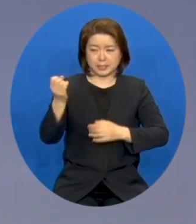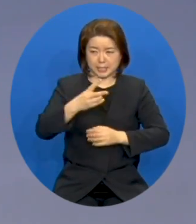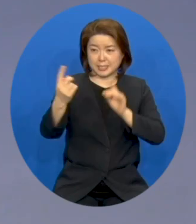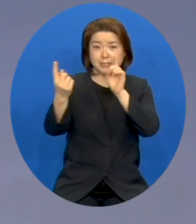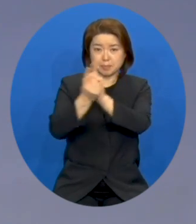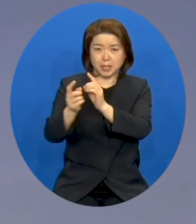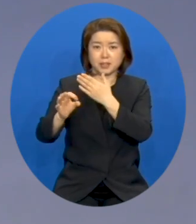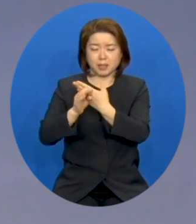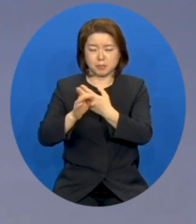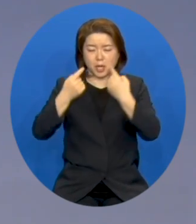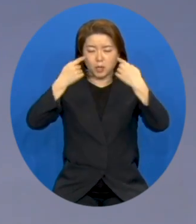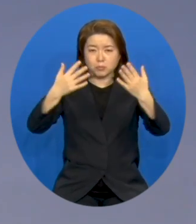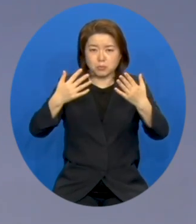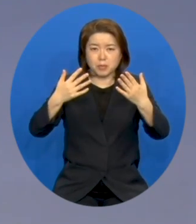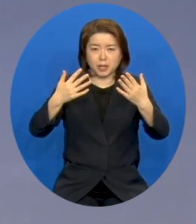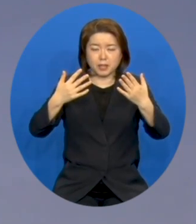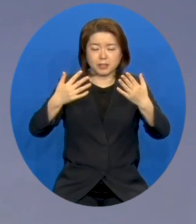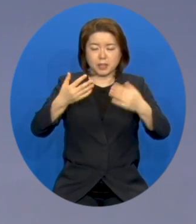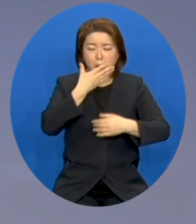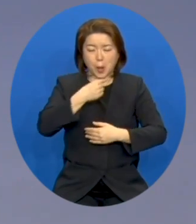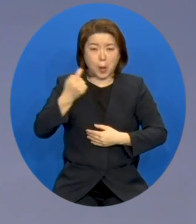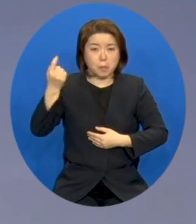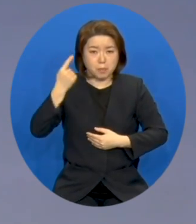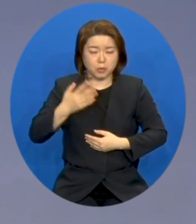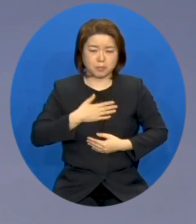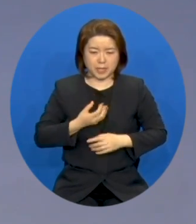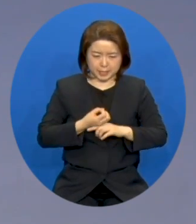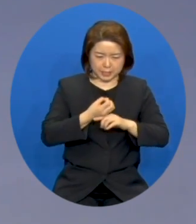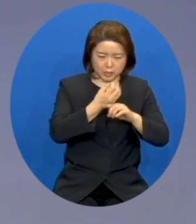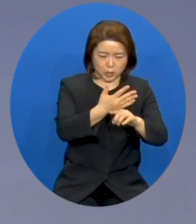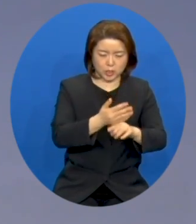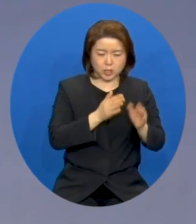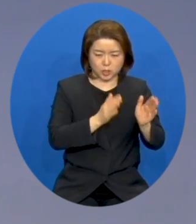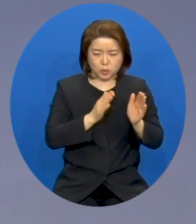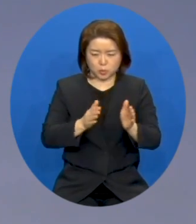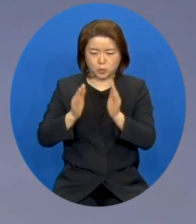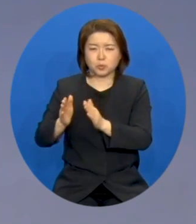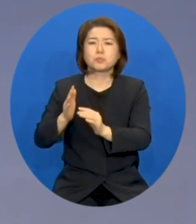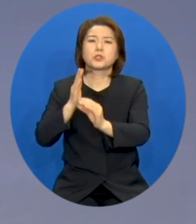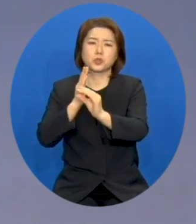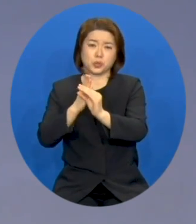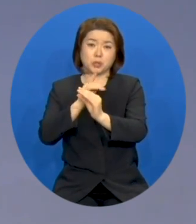만나면 분명한 확실한 복음을 내가 전해줄 준비를 하고 있다고.